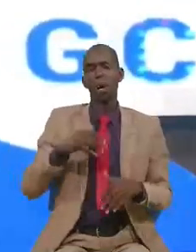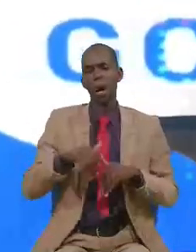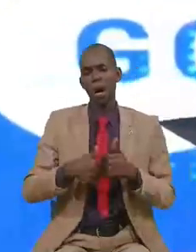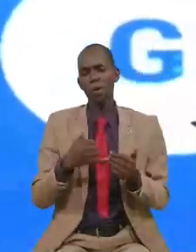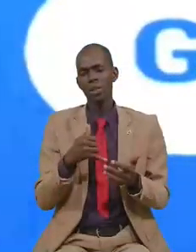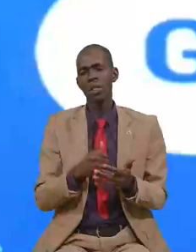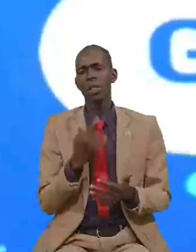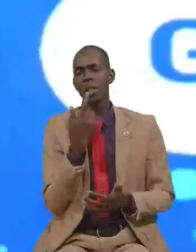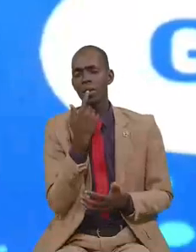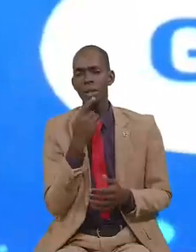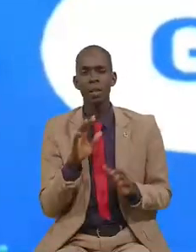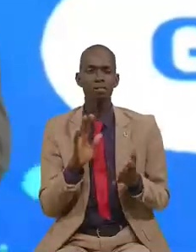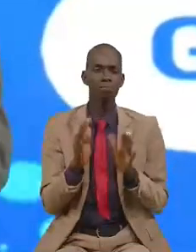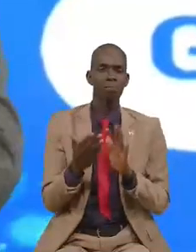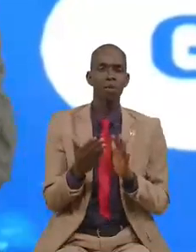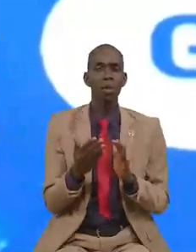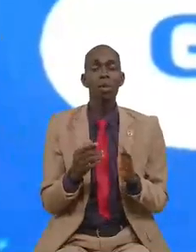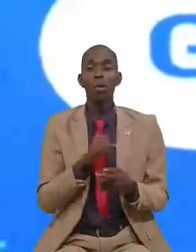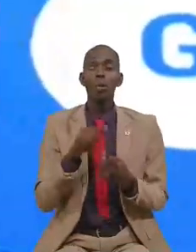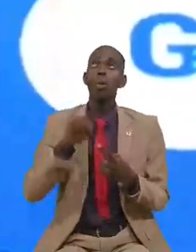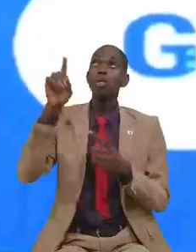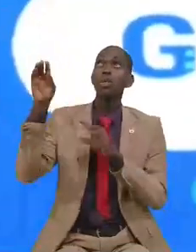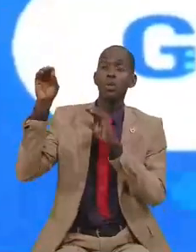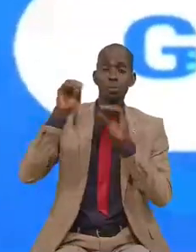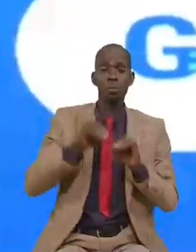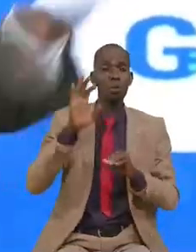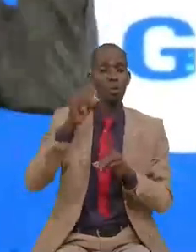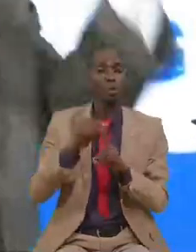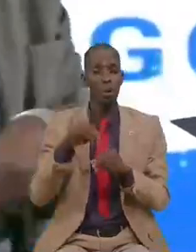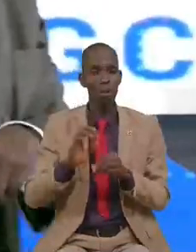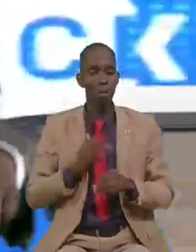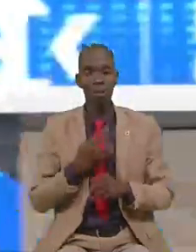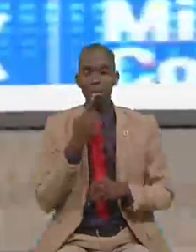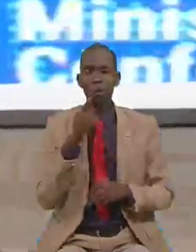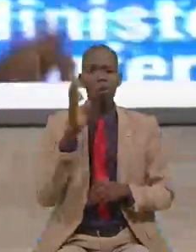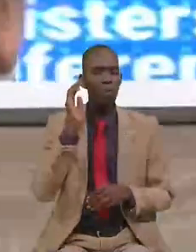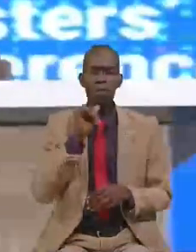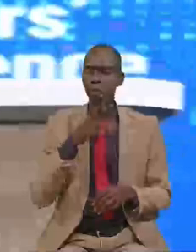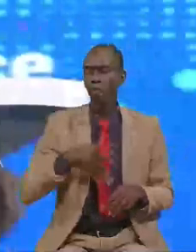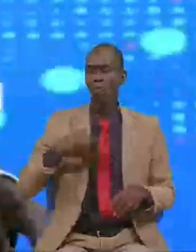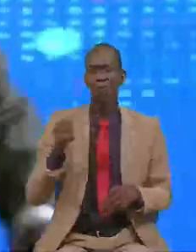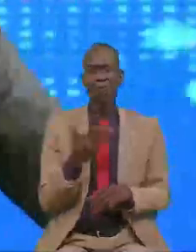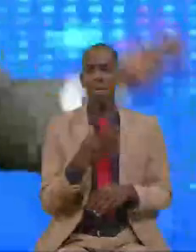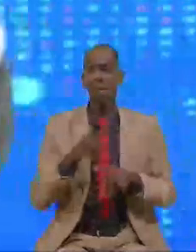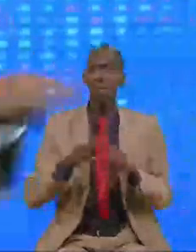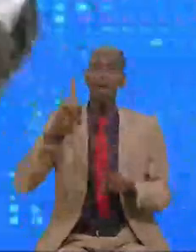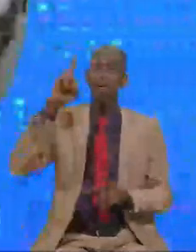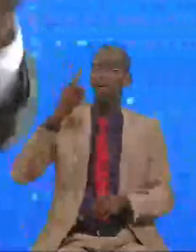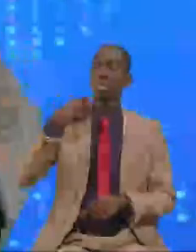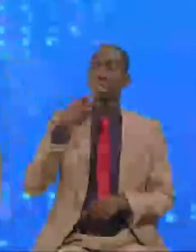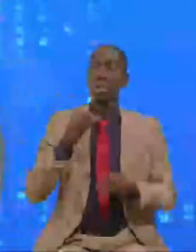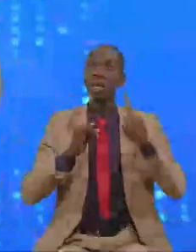Selon le goût, quand il met sa parole dans notre bouche, tu peux ne pas sentir quelque chose. Mais Dieu dit, j'ai mis